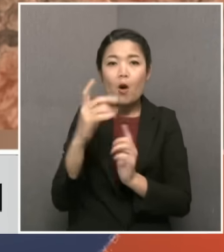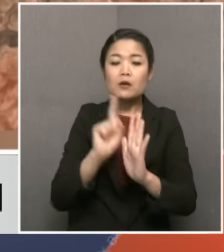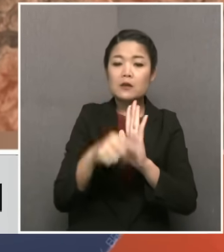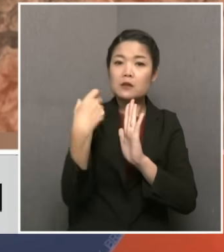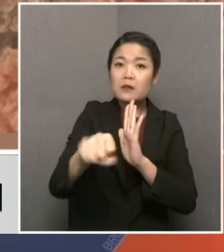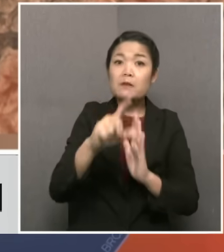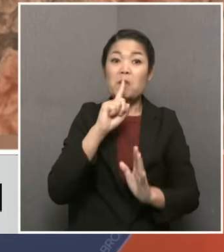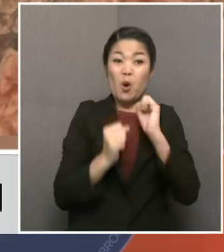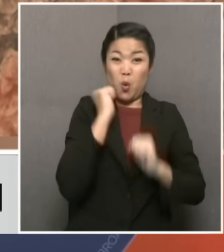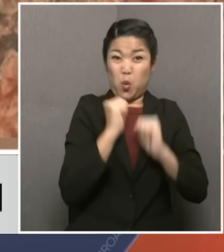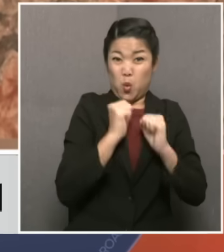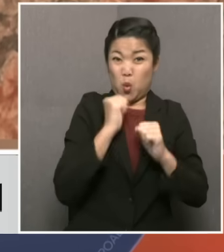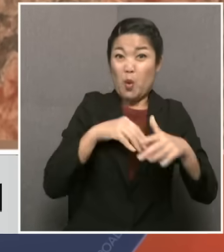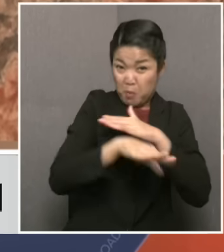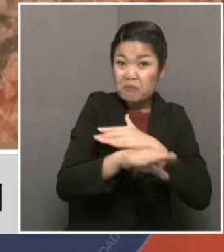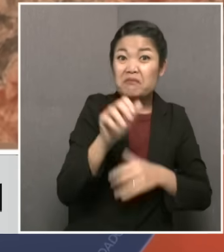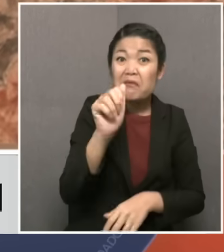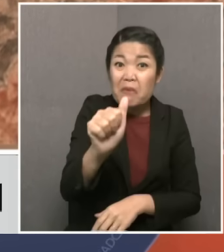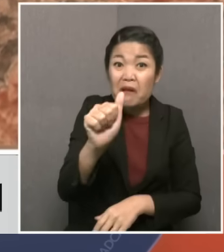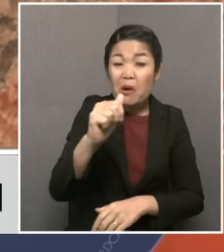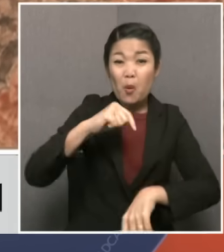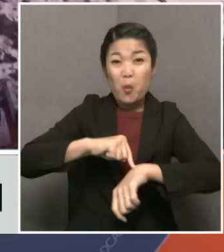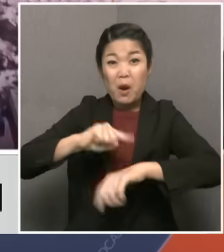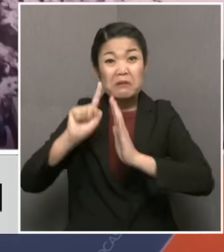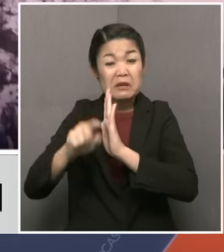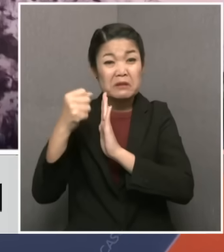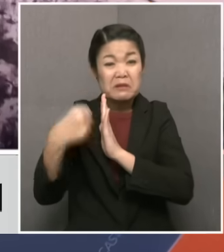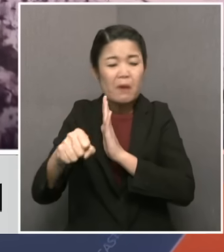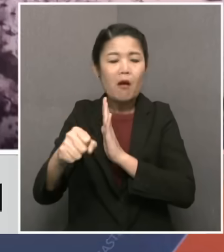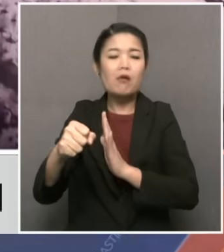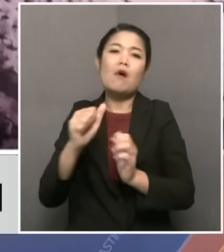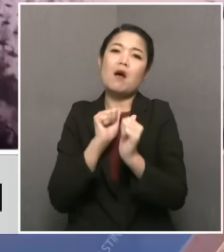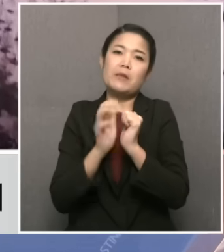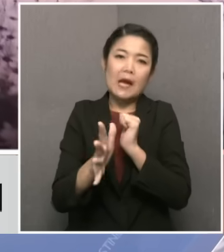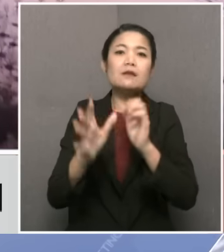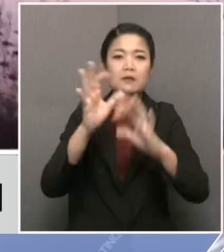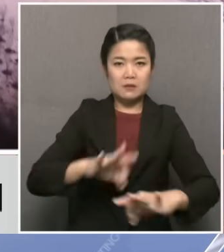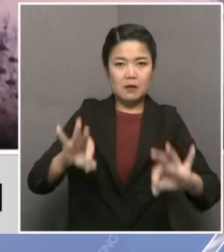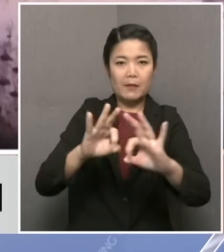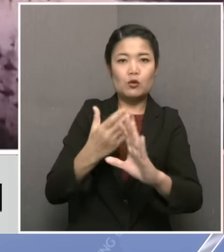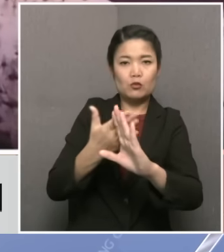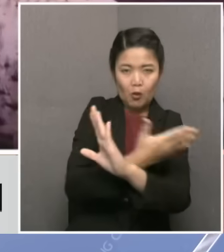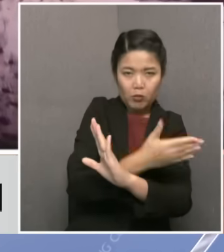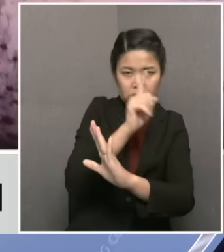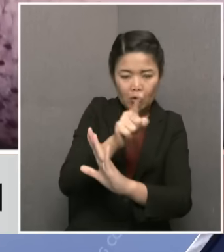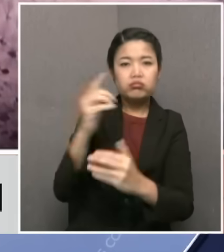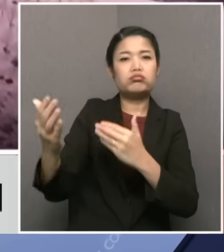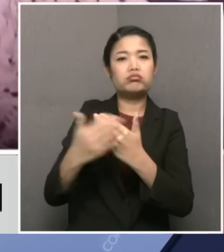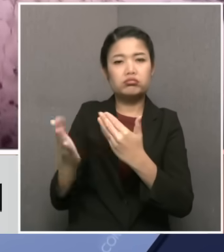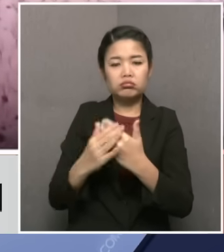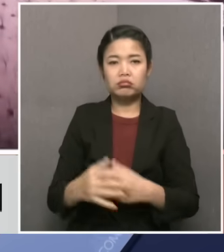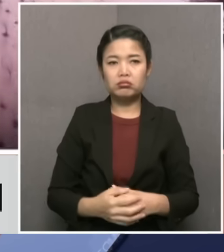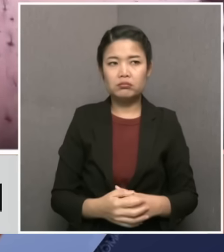หนีทันไหมนะมันเหมือนสึนามินะ อ ื มค่ะ แต่มันเป็นไปไม่ได้เลยมันต้องมีความสำคัญนะครับความสูญเสียชีวิตมันประเมินไม่ได้นะครับผมอัน